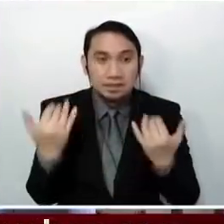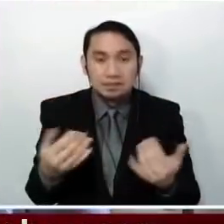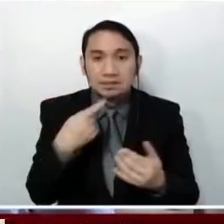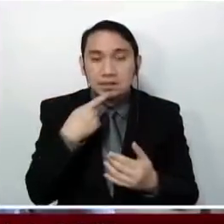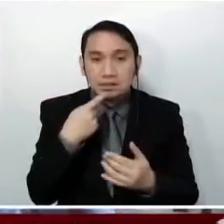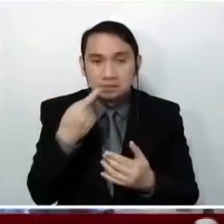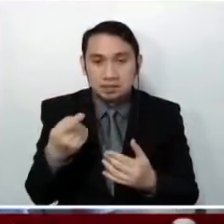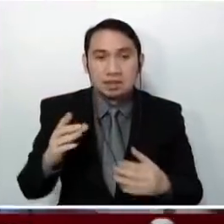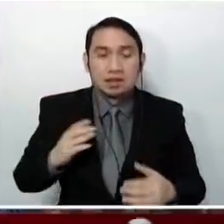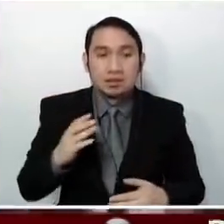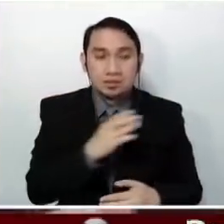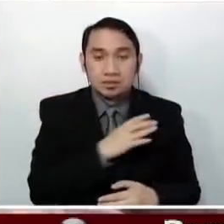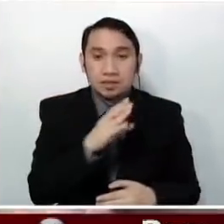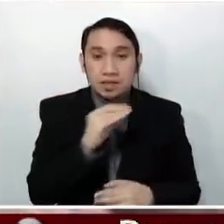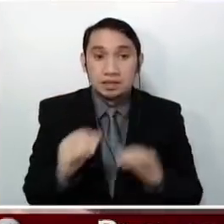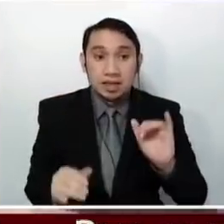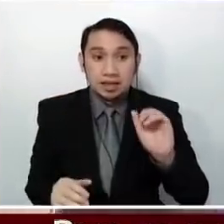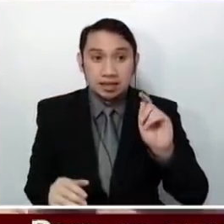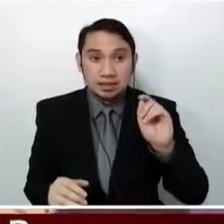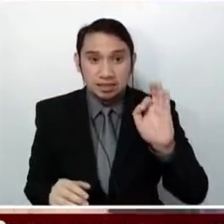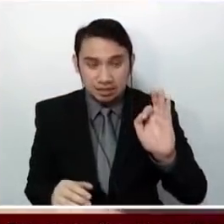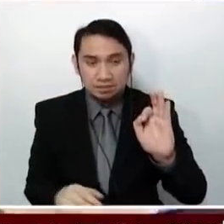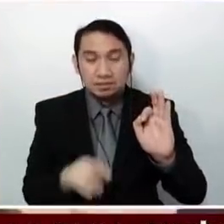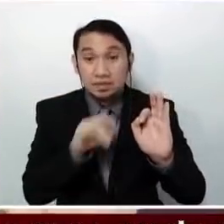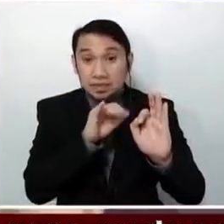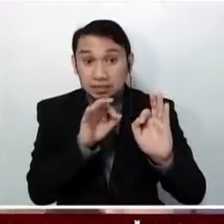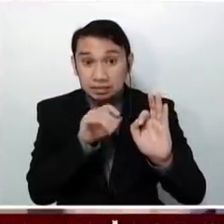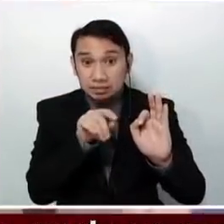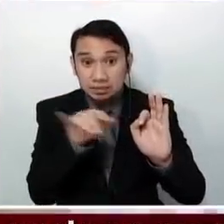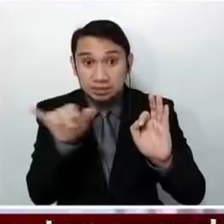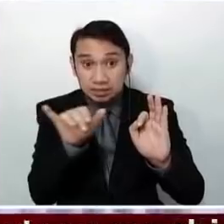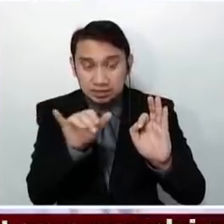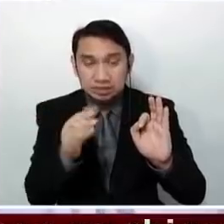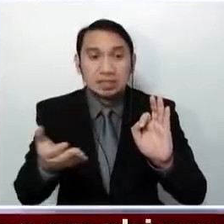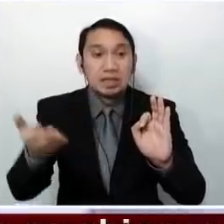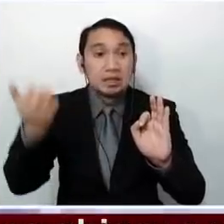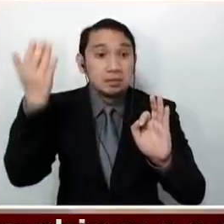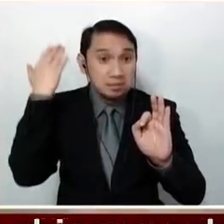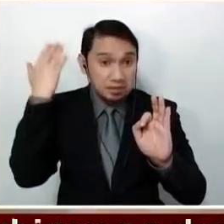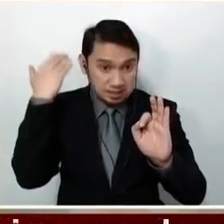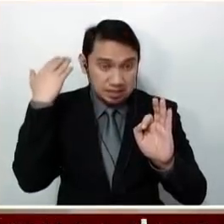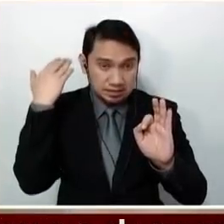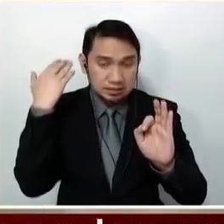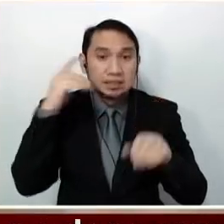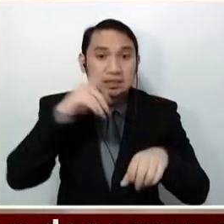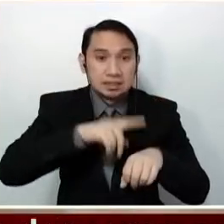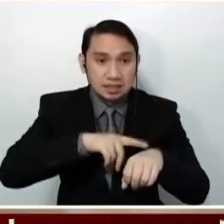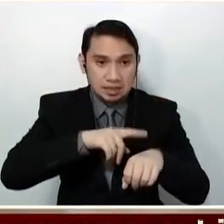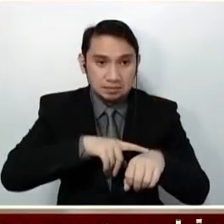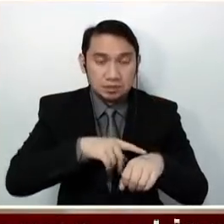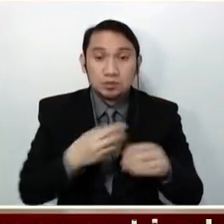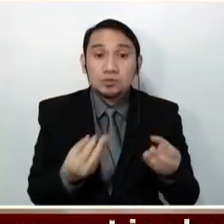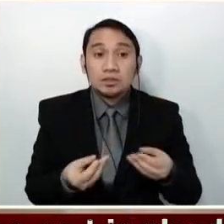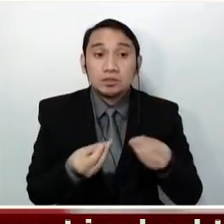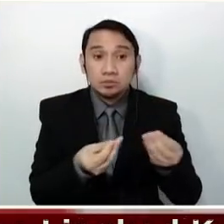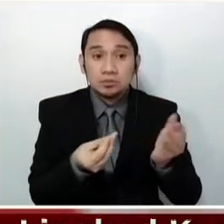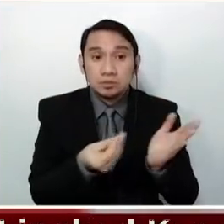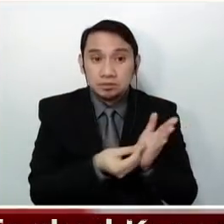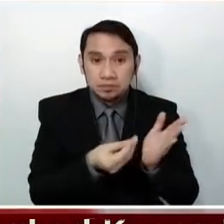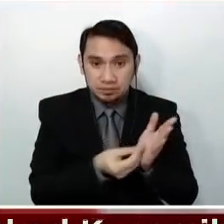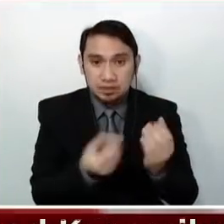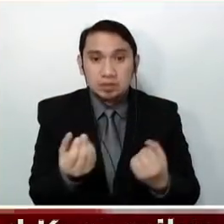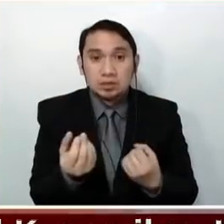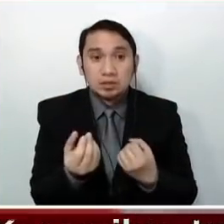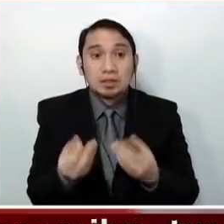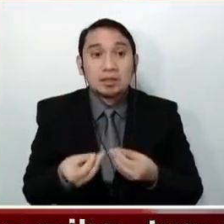Manila Council at IATF na kapareho noong nakaraang budget allocation para sa ayuda ang matatanggap nila